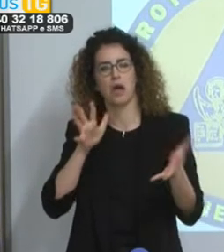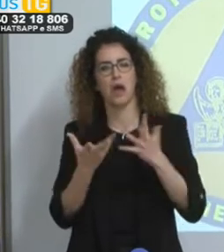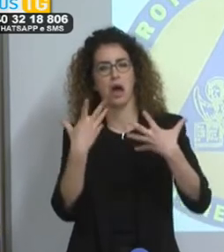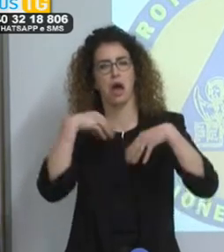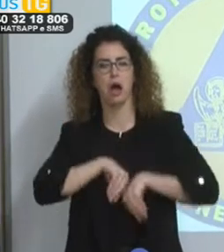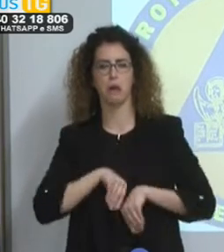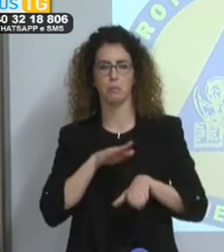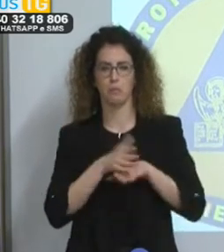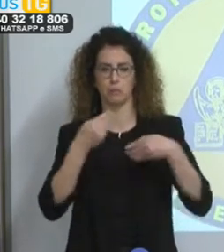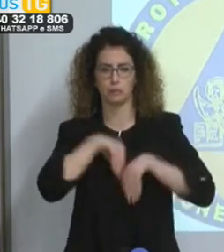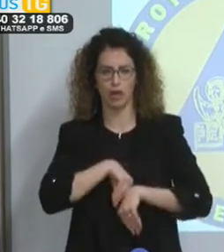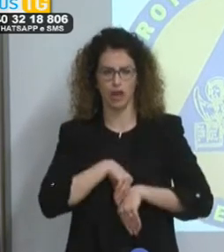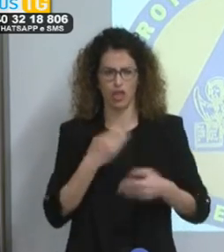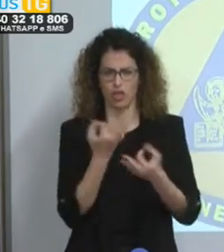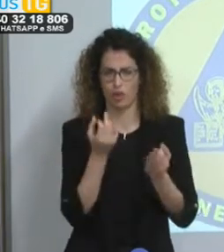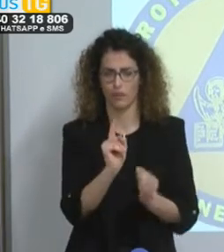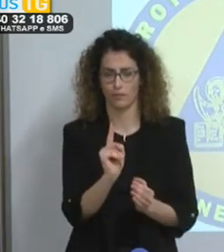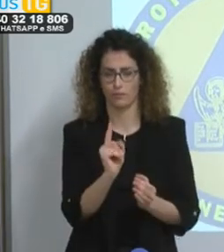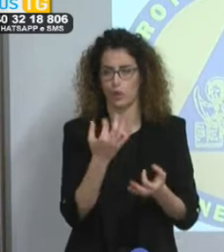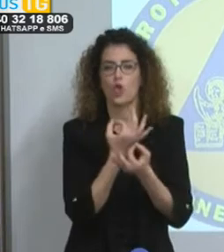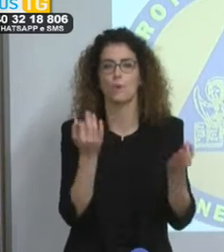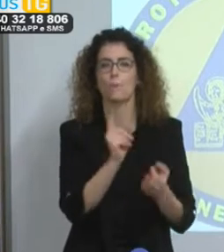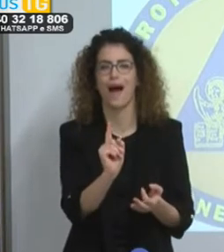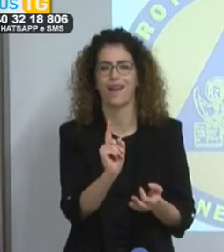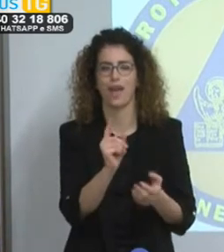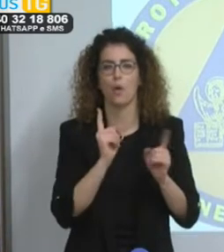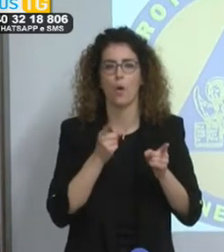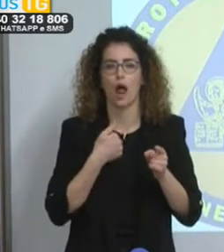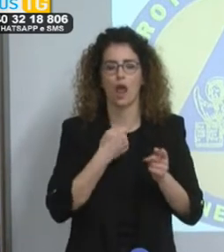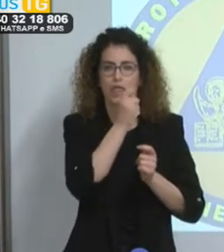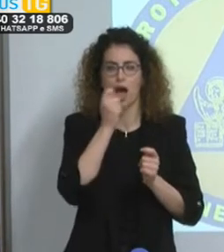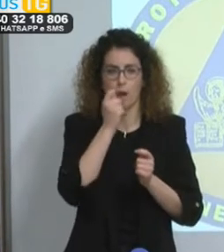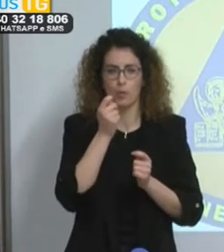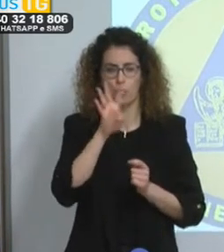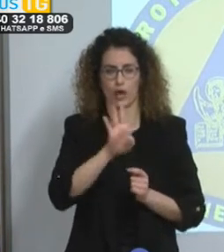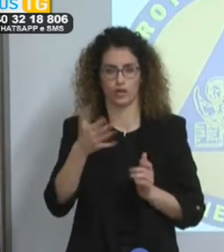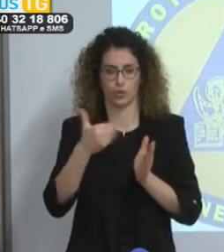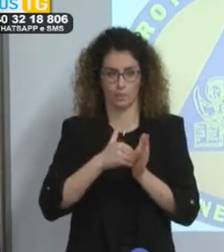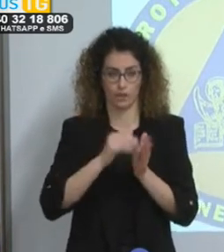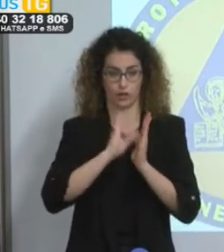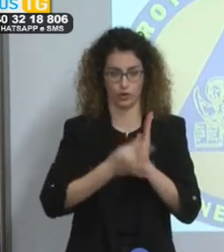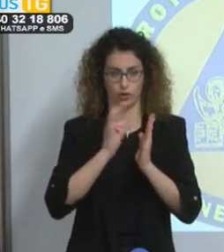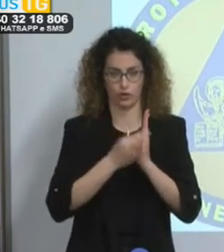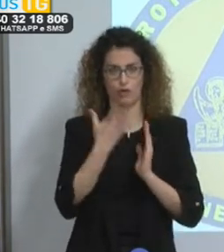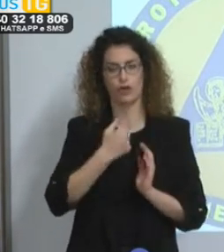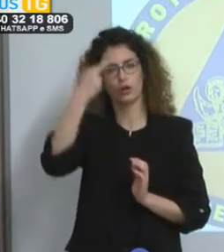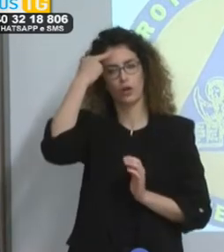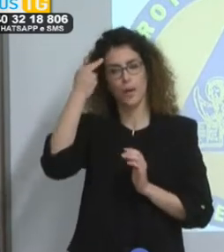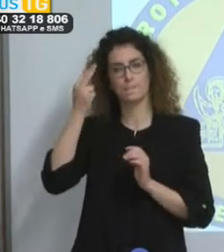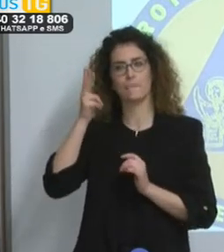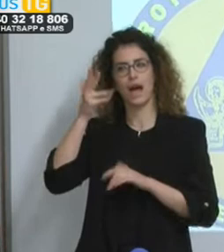giorno. Vi ricordo solo che a metà marzo del 2020 noi